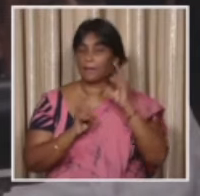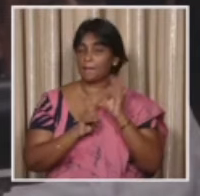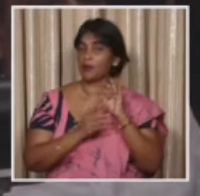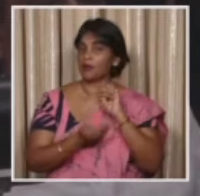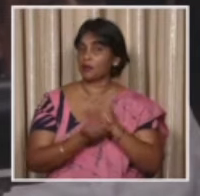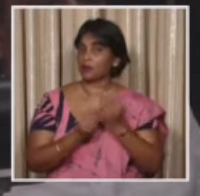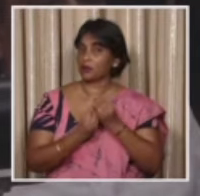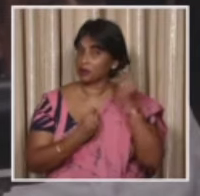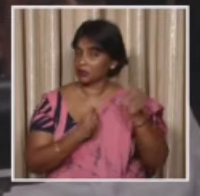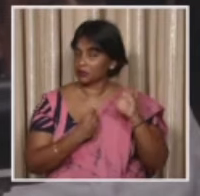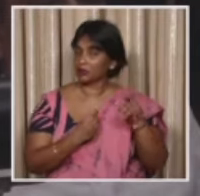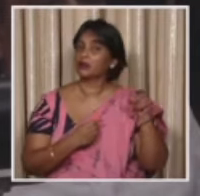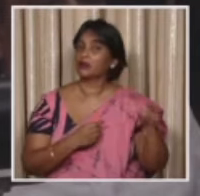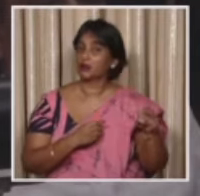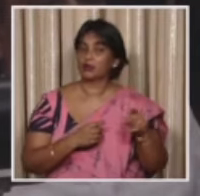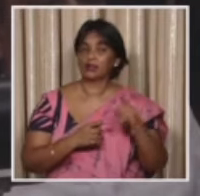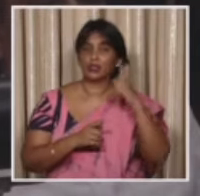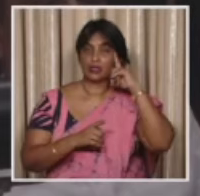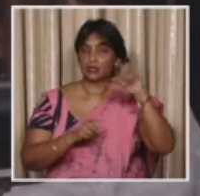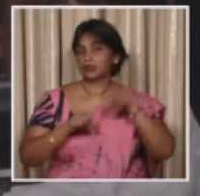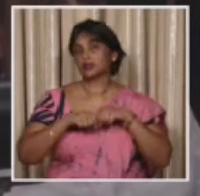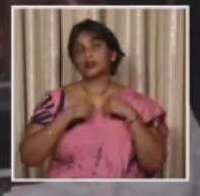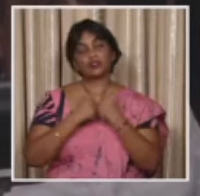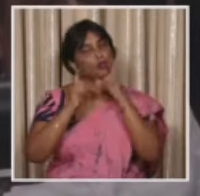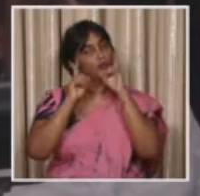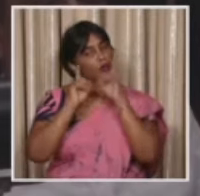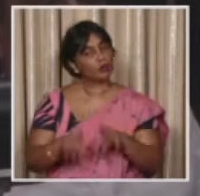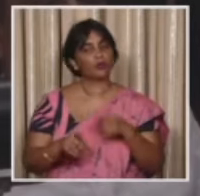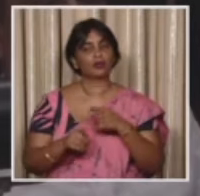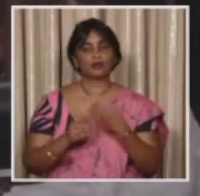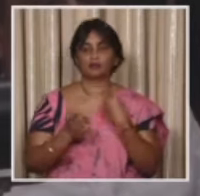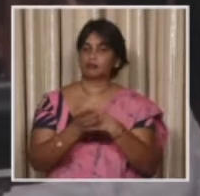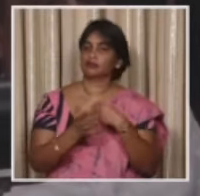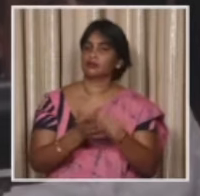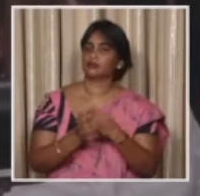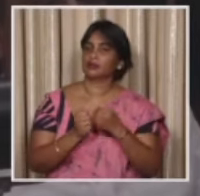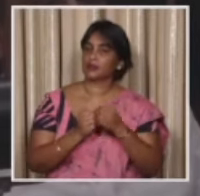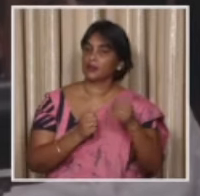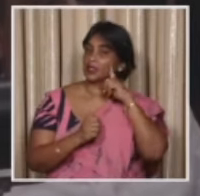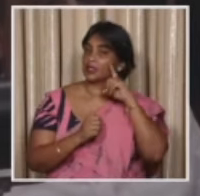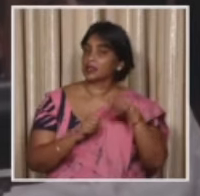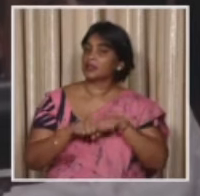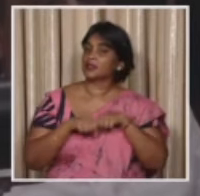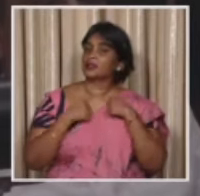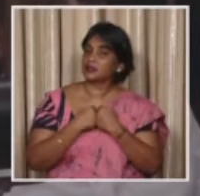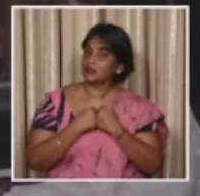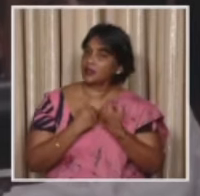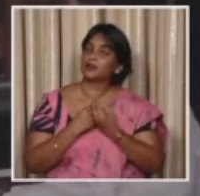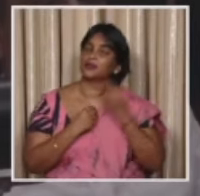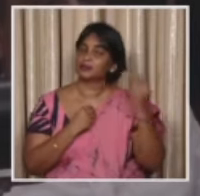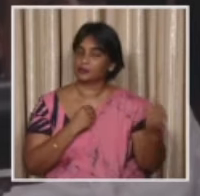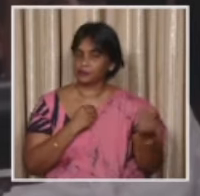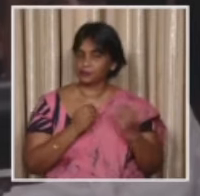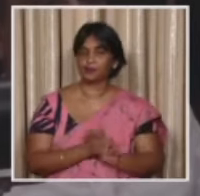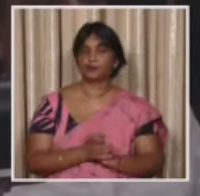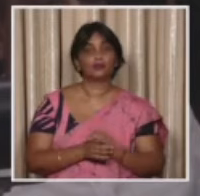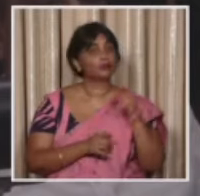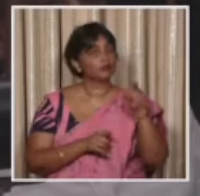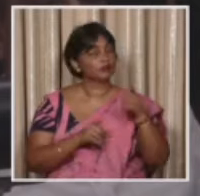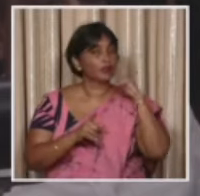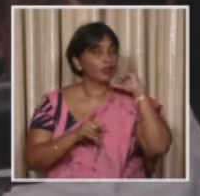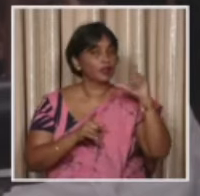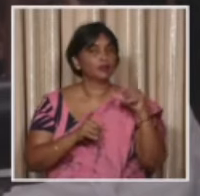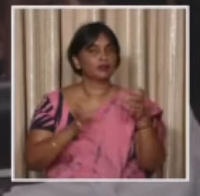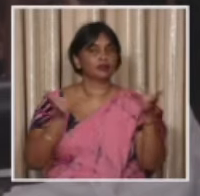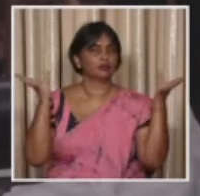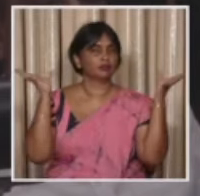අංශයක් ලබා දුන්නොත් අර චීන සමාගමටම තමයි දැනට නරතු කටයුතු කරන චීන සමාගමටම තමයි මේක යන්නේ. එන ඒක චීන